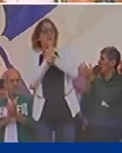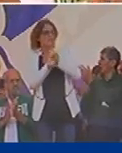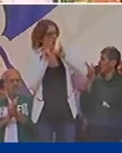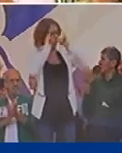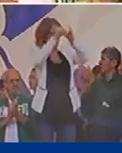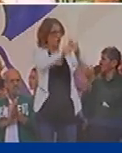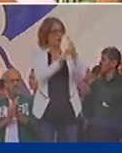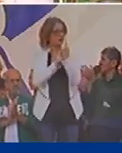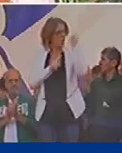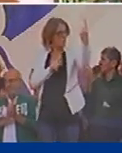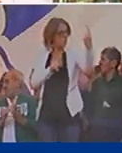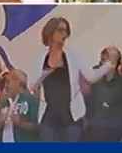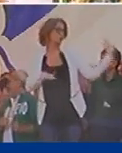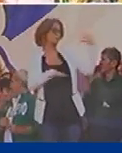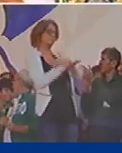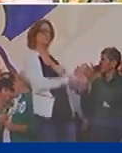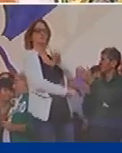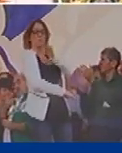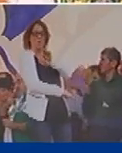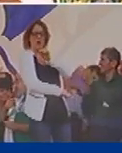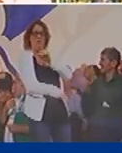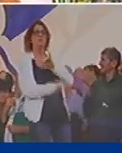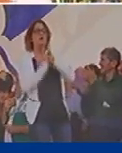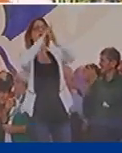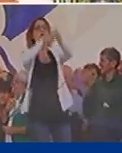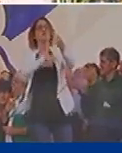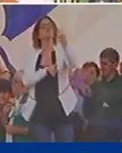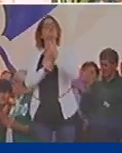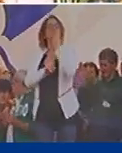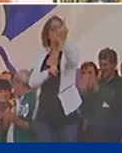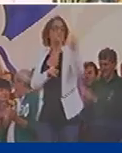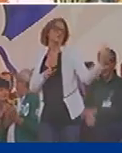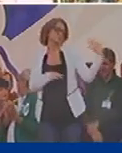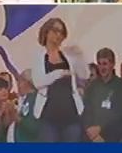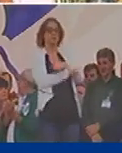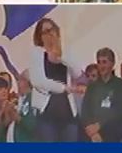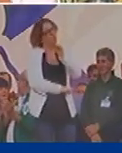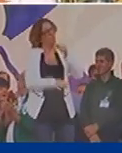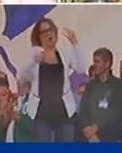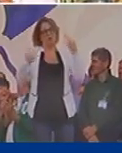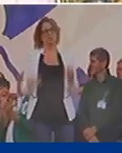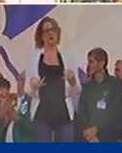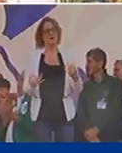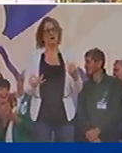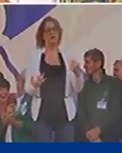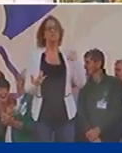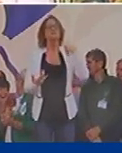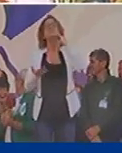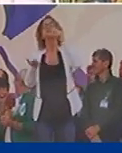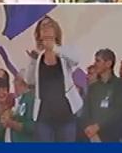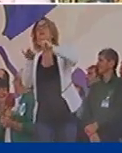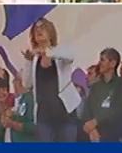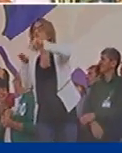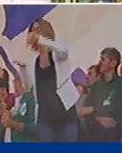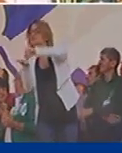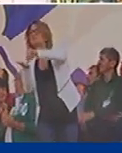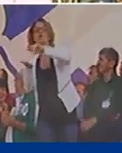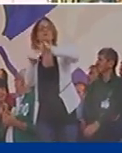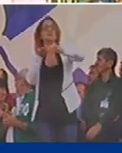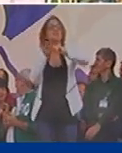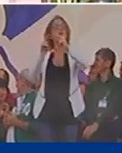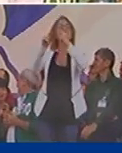entrano 50. Ne fai uscire uno e te ne entrano 50. E lo chiedo ai segretari in sezione, ai segretari